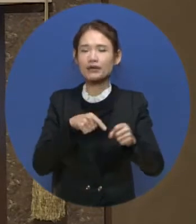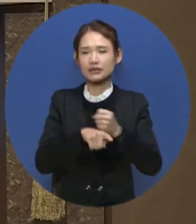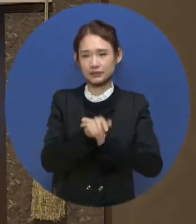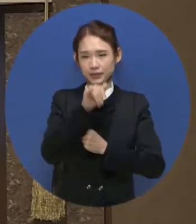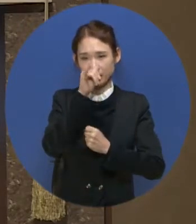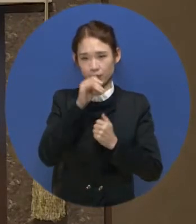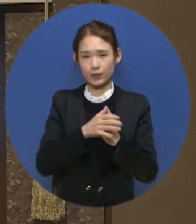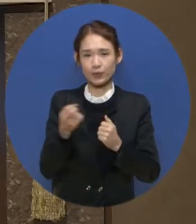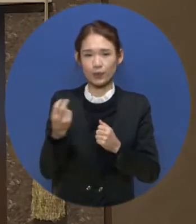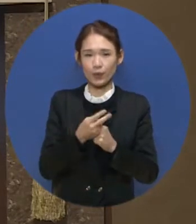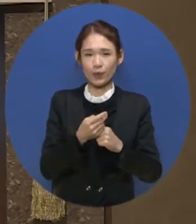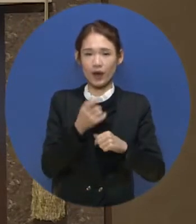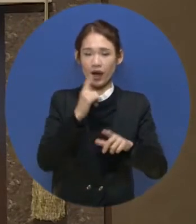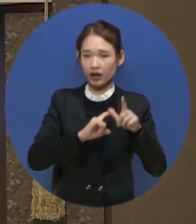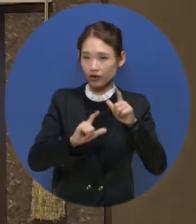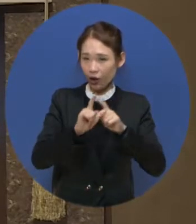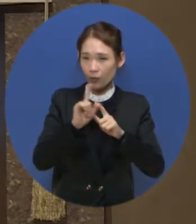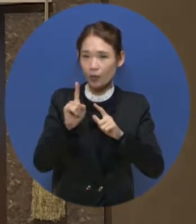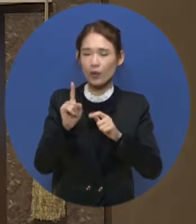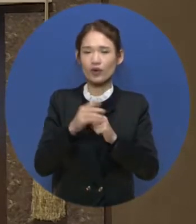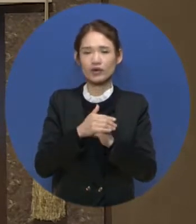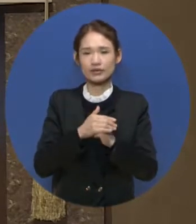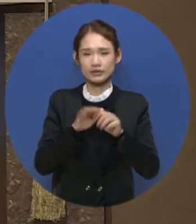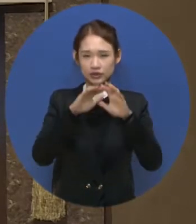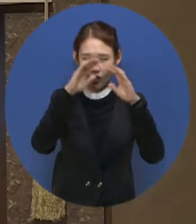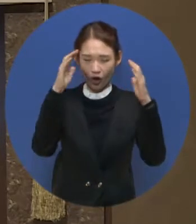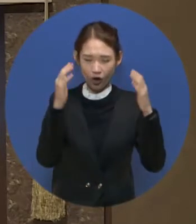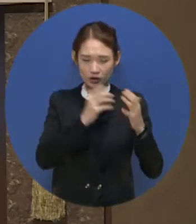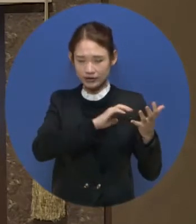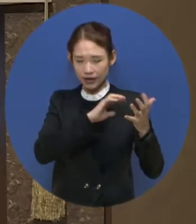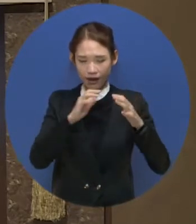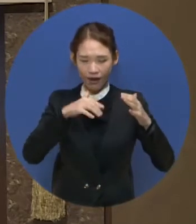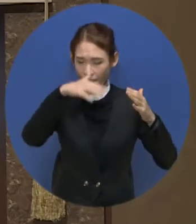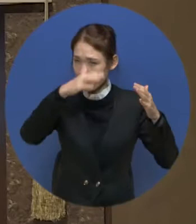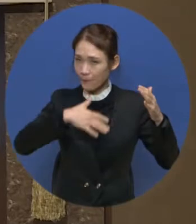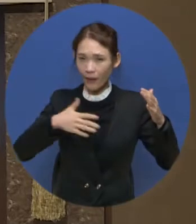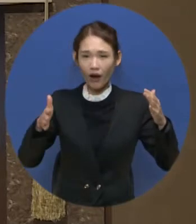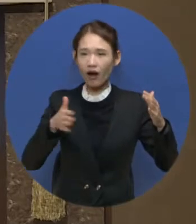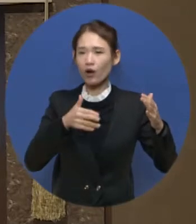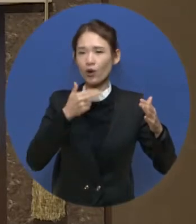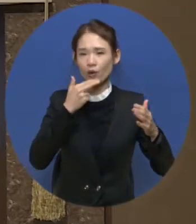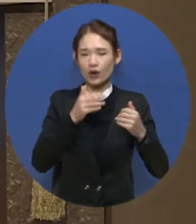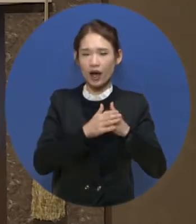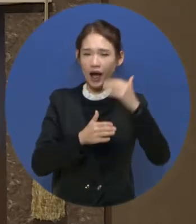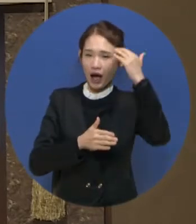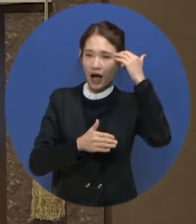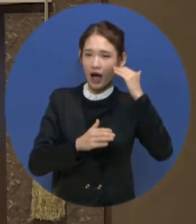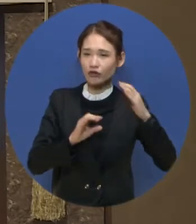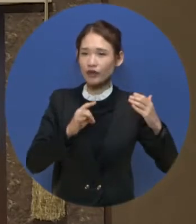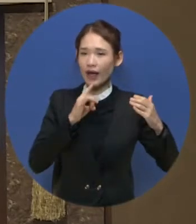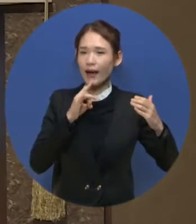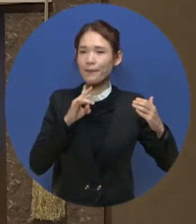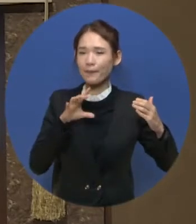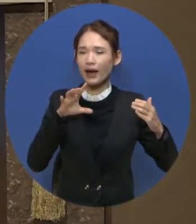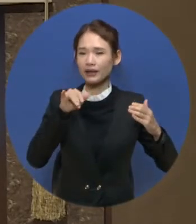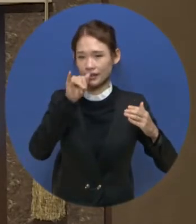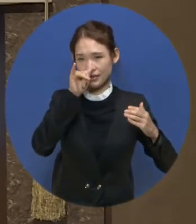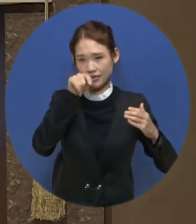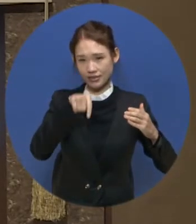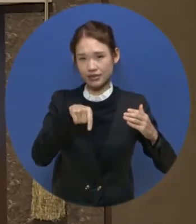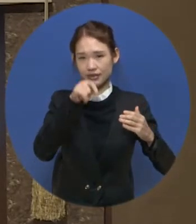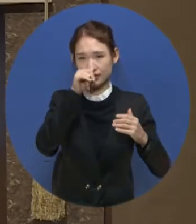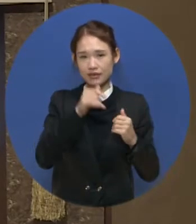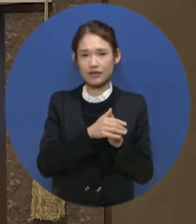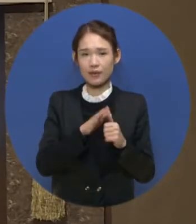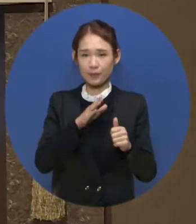또 다른 하나는 이 모델은 전 세계에 없습니다. 우리나라만이 있는 유일한 이런 모델입니다. 네,